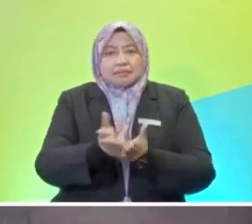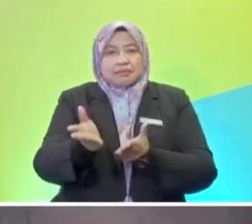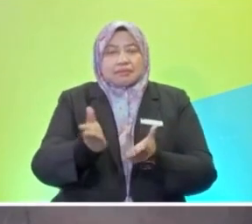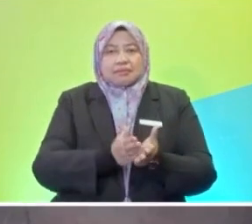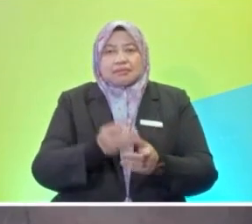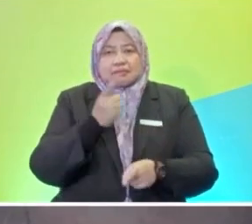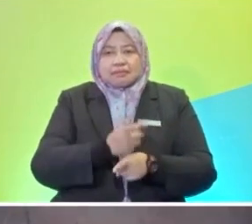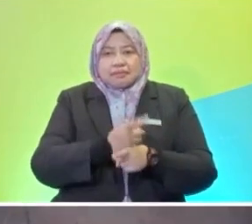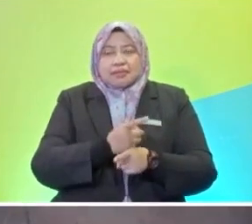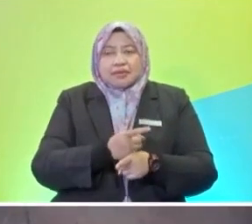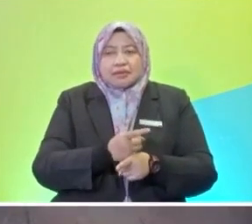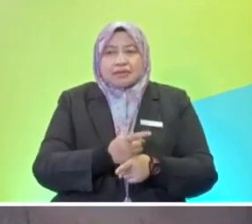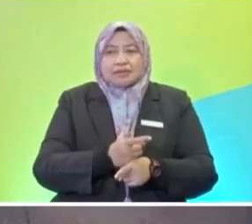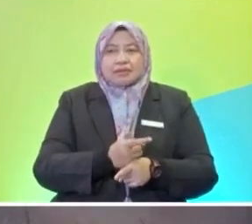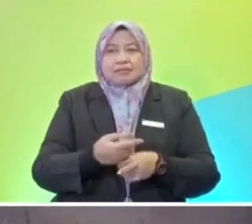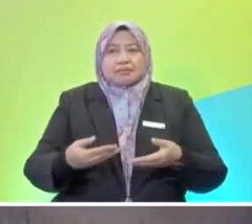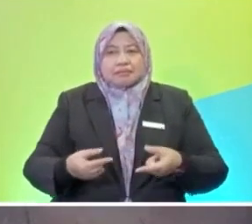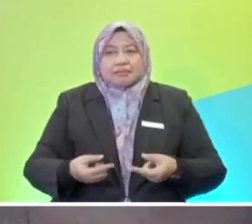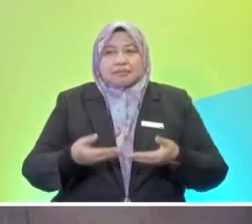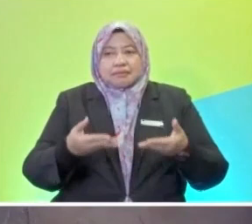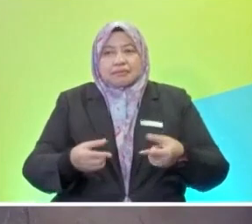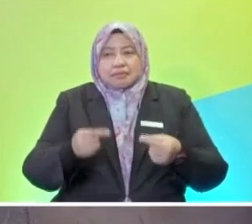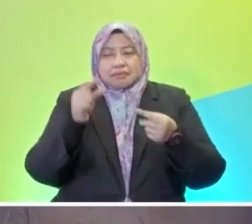betul kita bagi dua